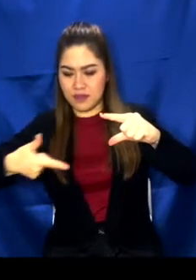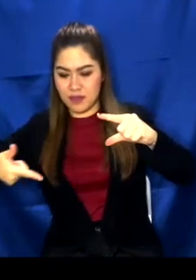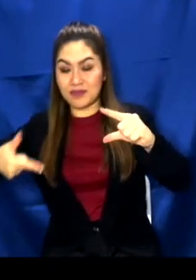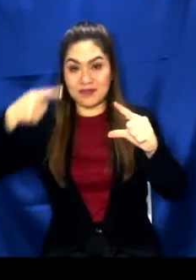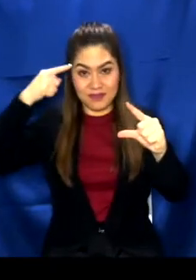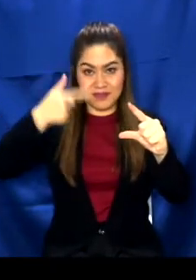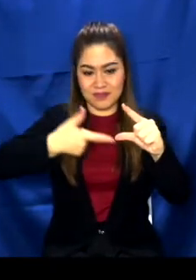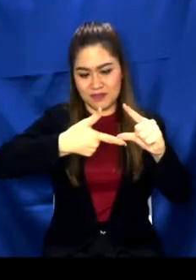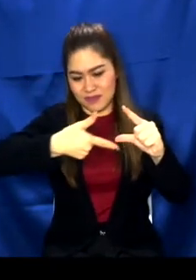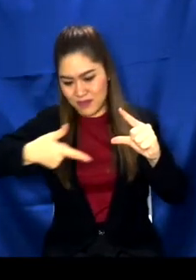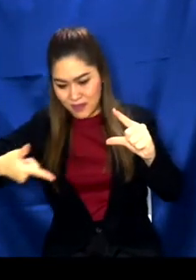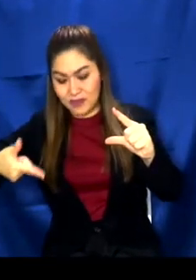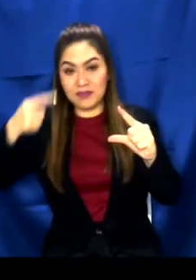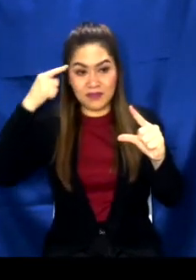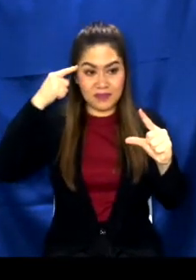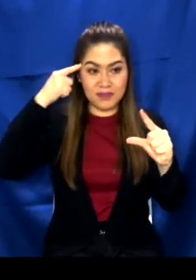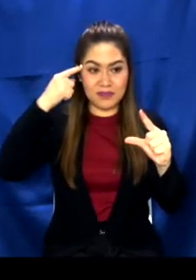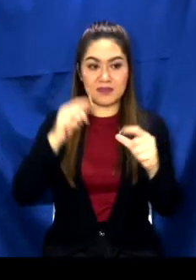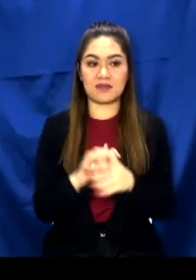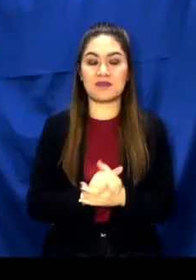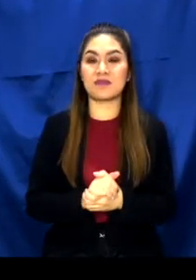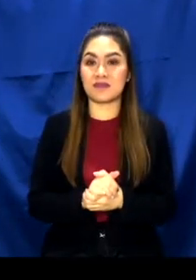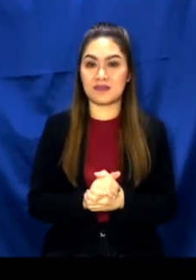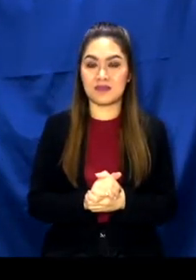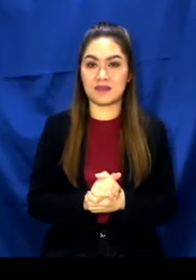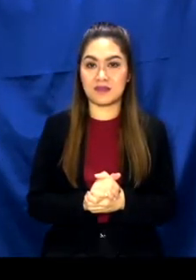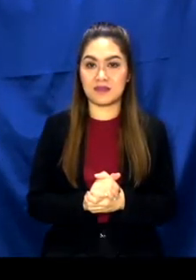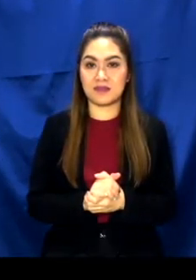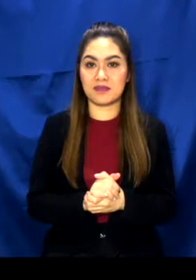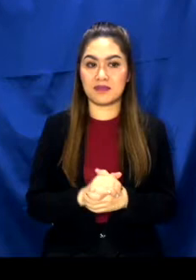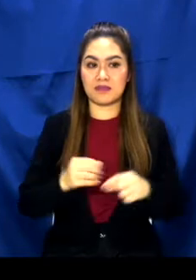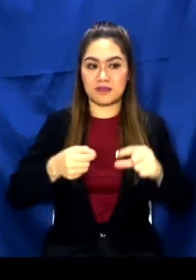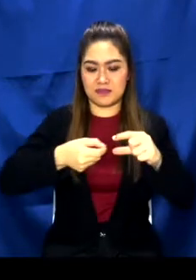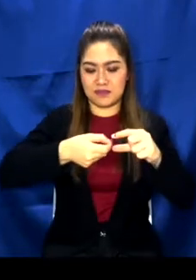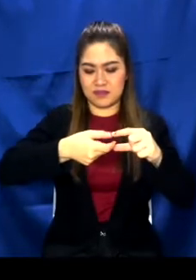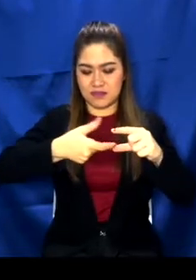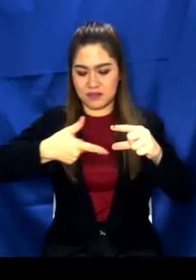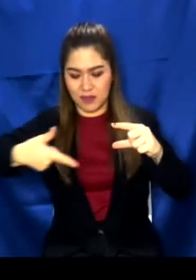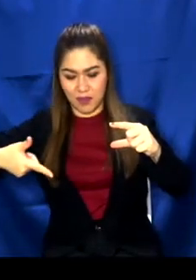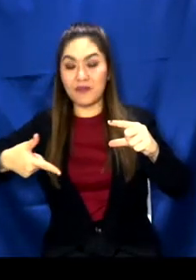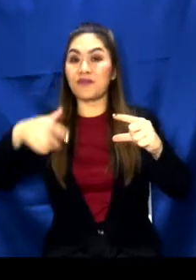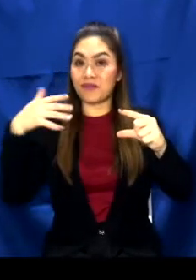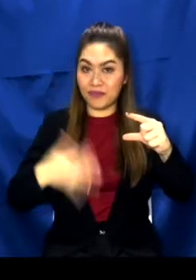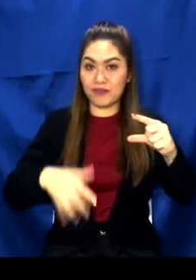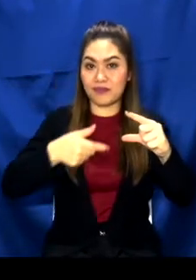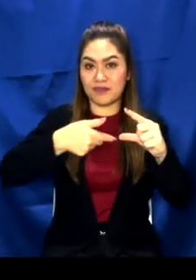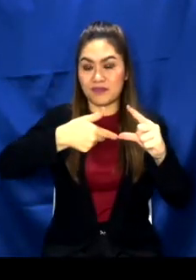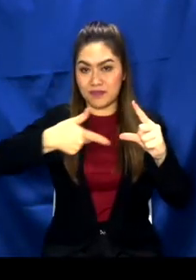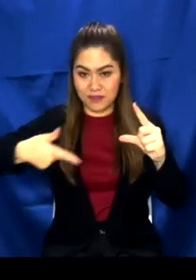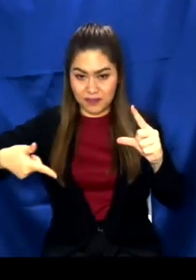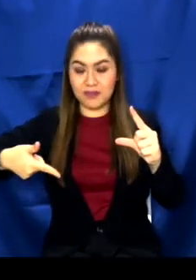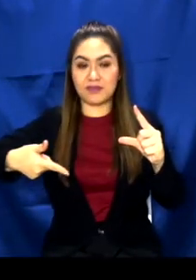คะแบบนี้พอเราดึงมุมได้แล้วใหญ่แล้วสมมุติว่าเราเอาลองมาใ